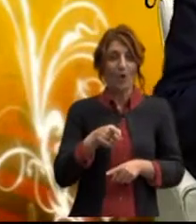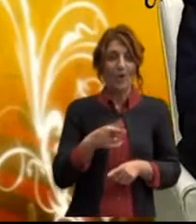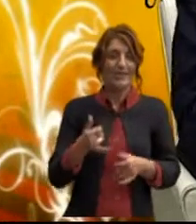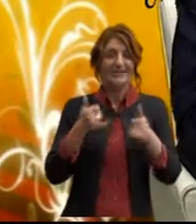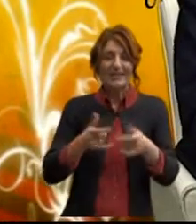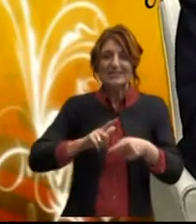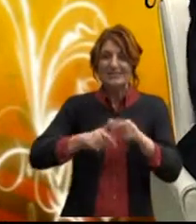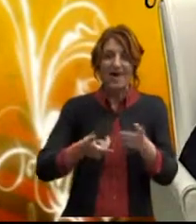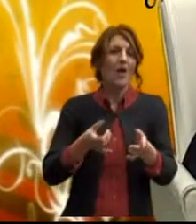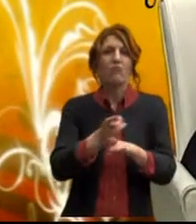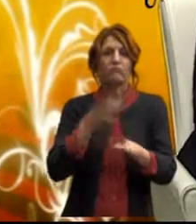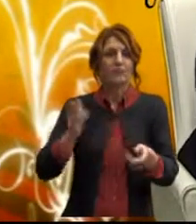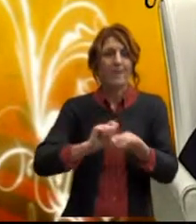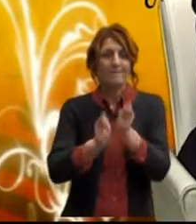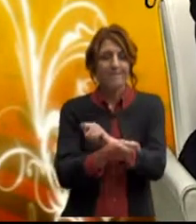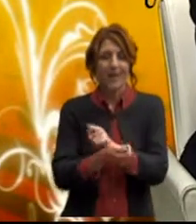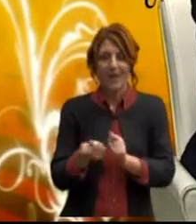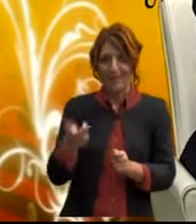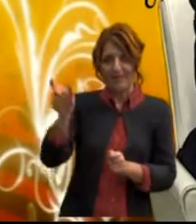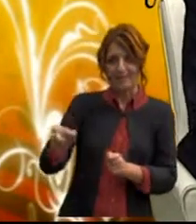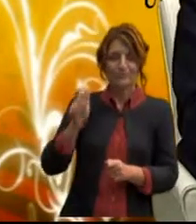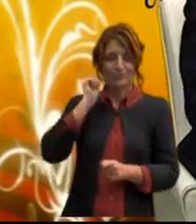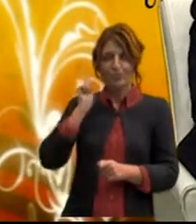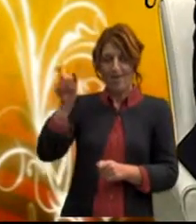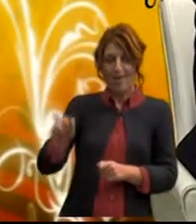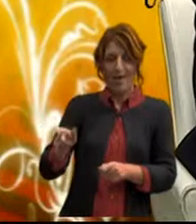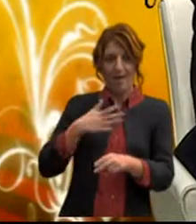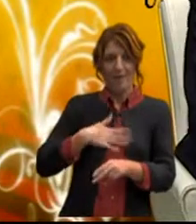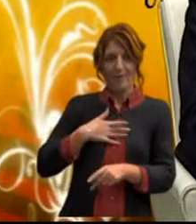stvari mijenjaju sada, hoćete li vi kao žena za